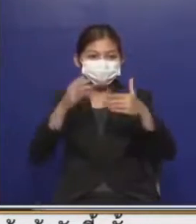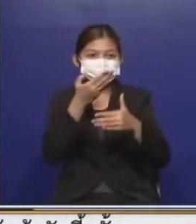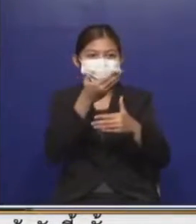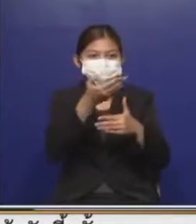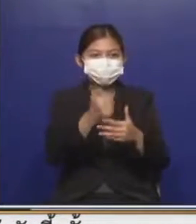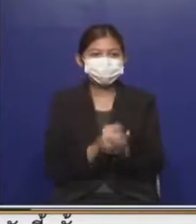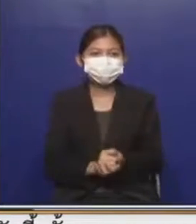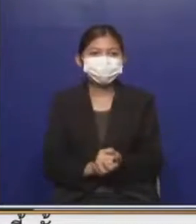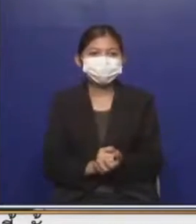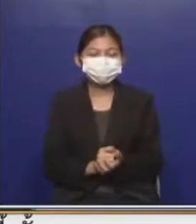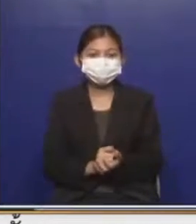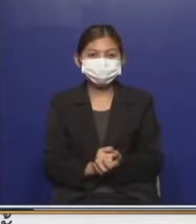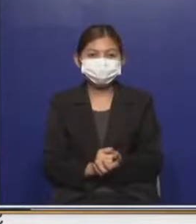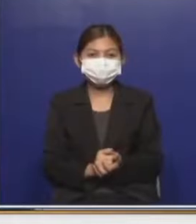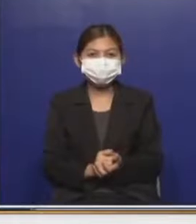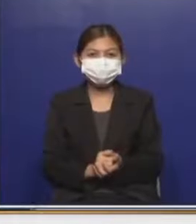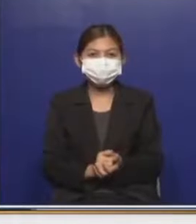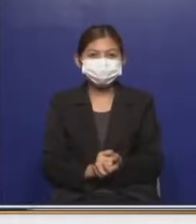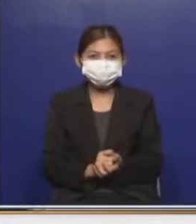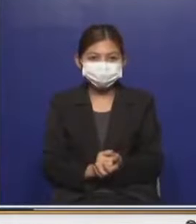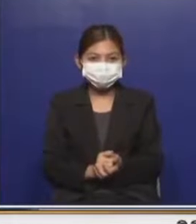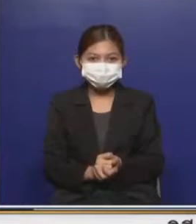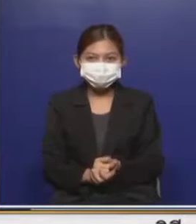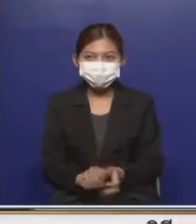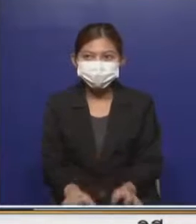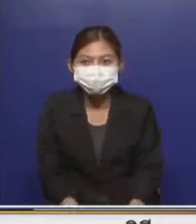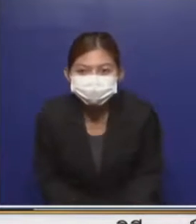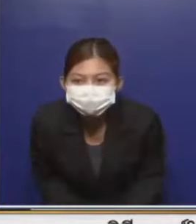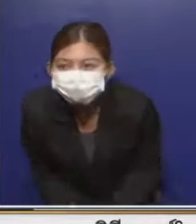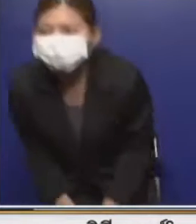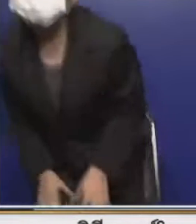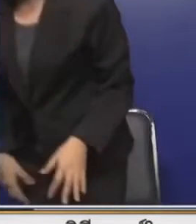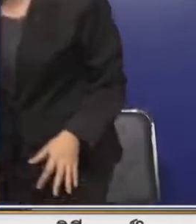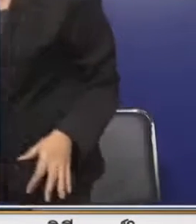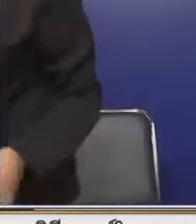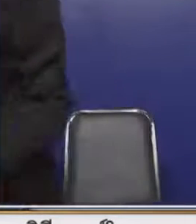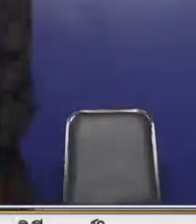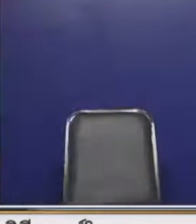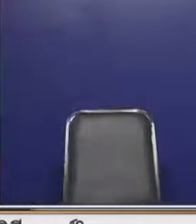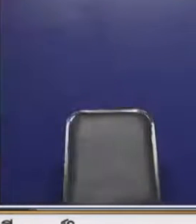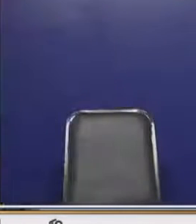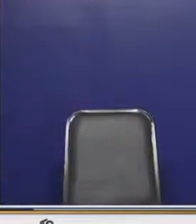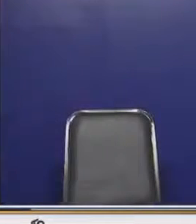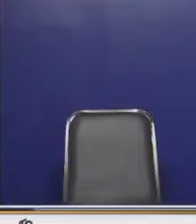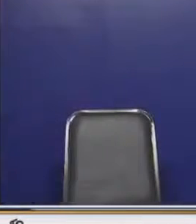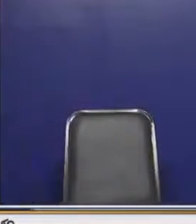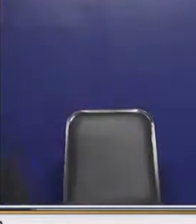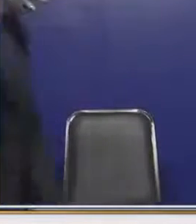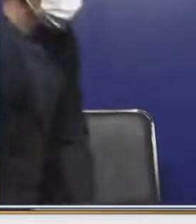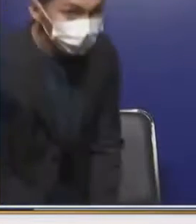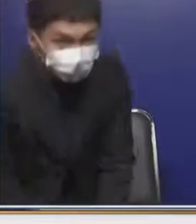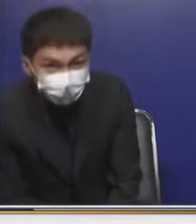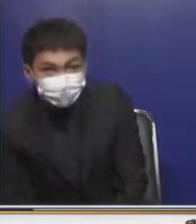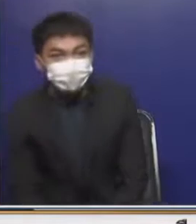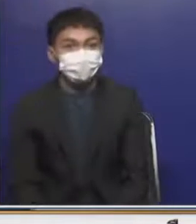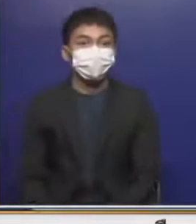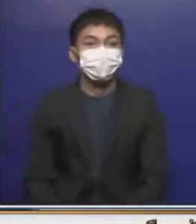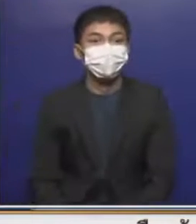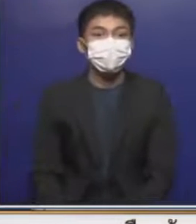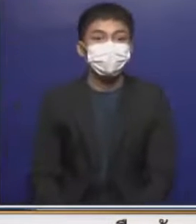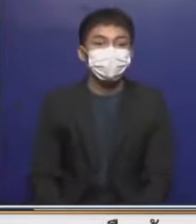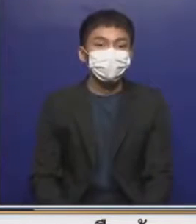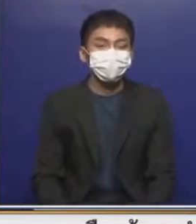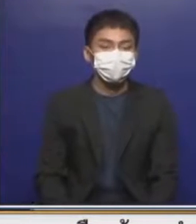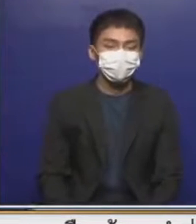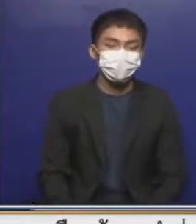สไดถัดไปฮะอย่างกรณีกองทับบกในปี 65ภาพรวมมการปับรถงบลง 6,600 ลานบ